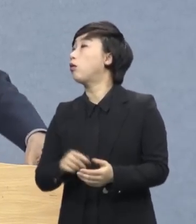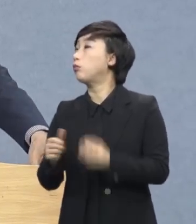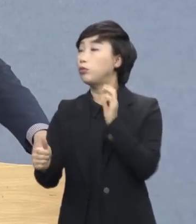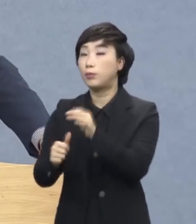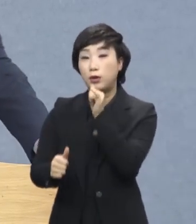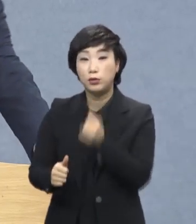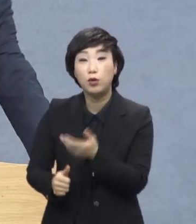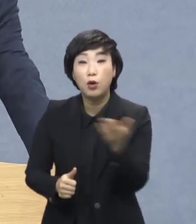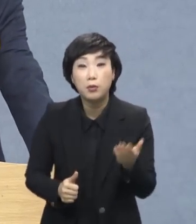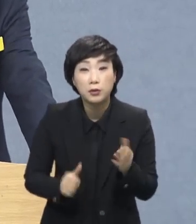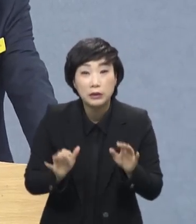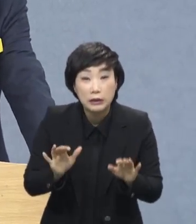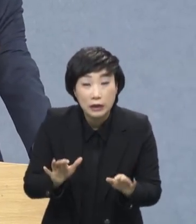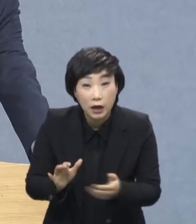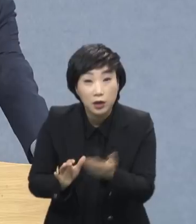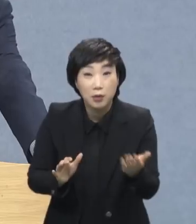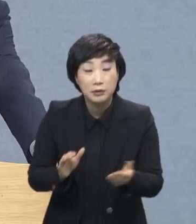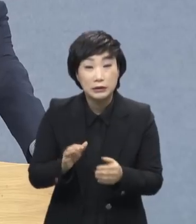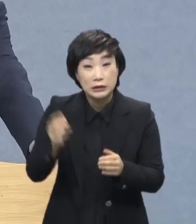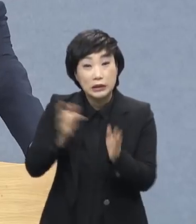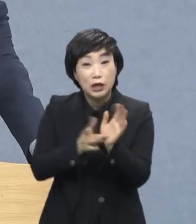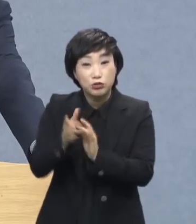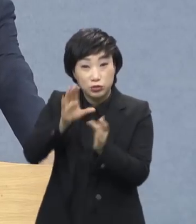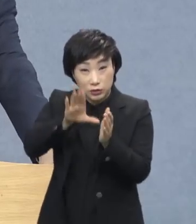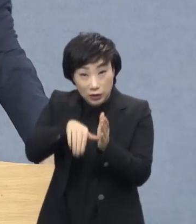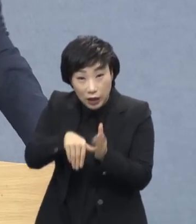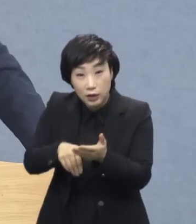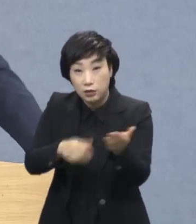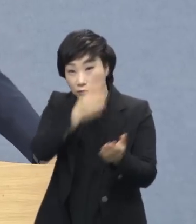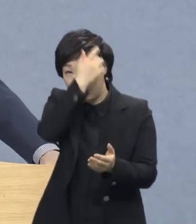잘 봐. 예수님 시대에